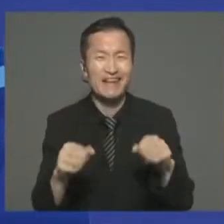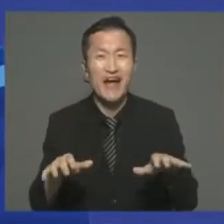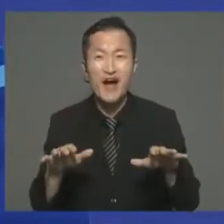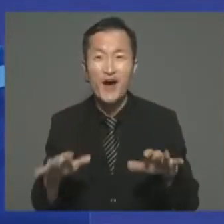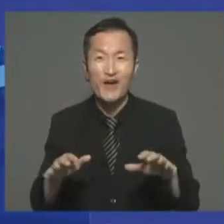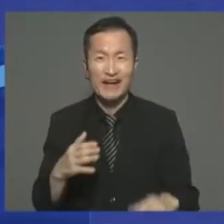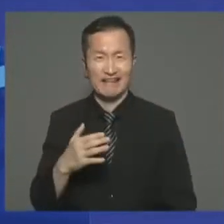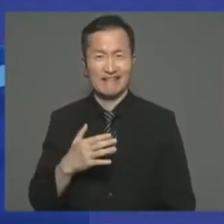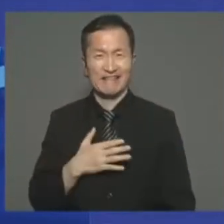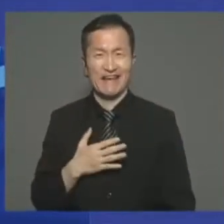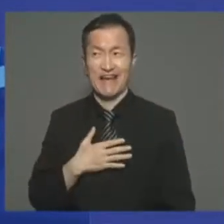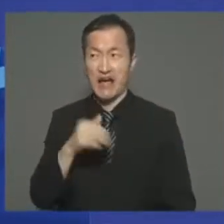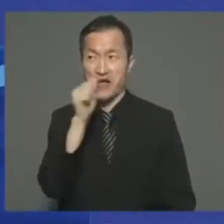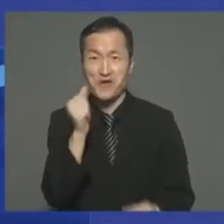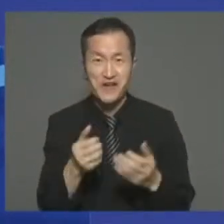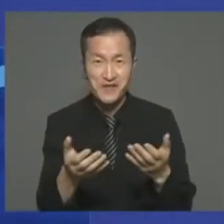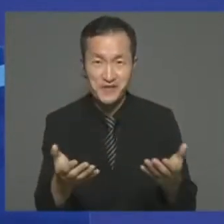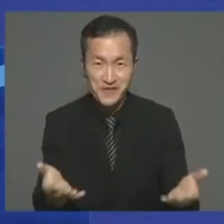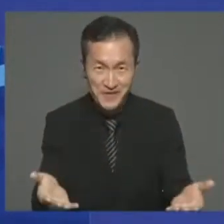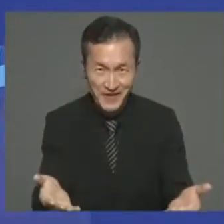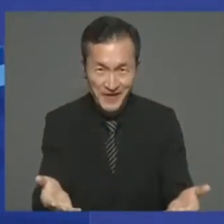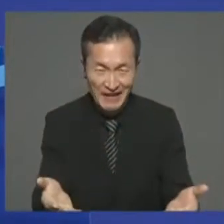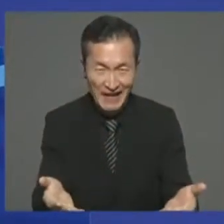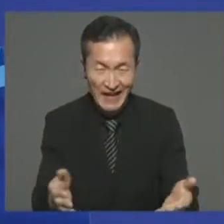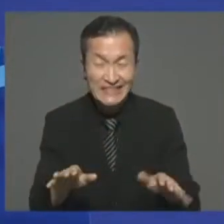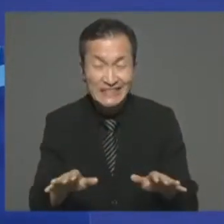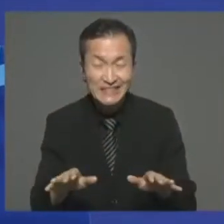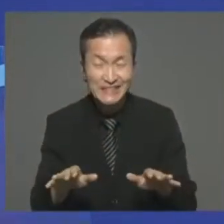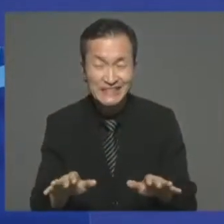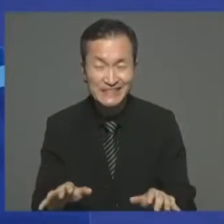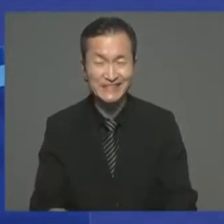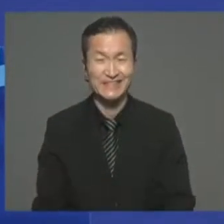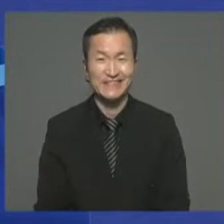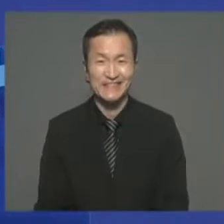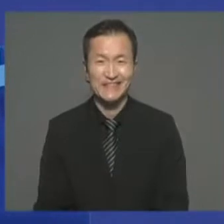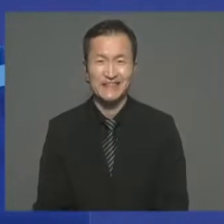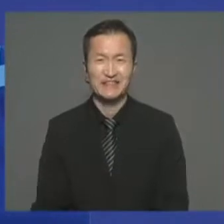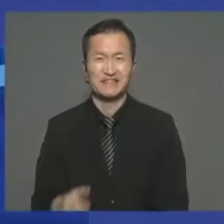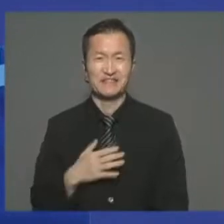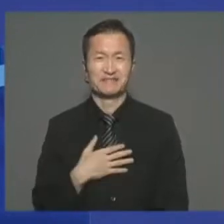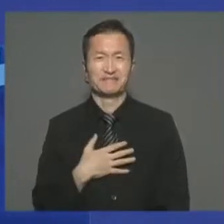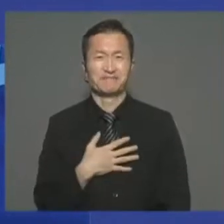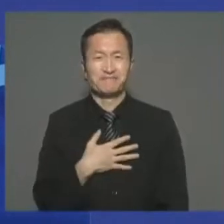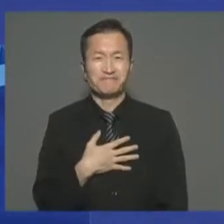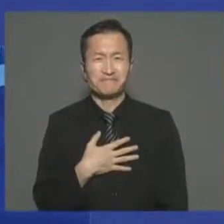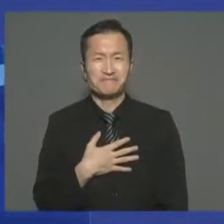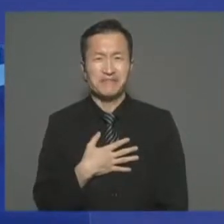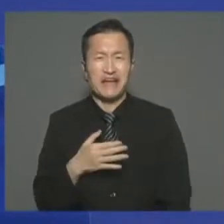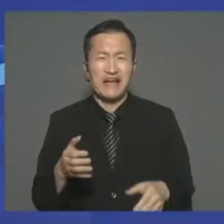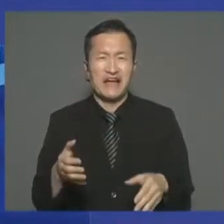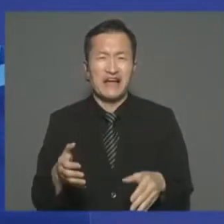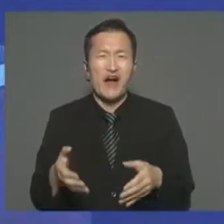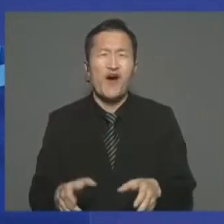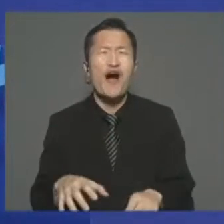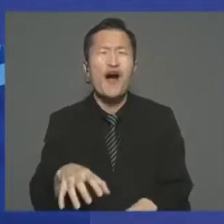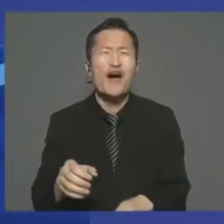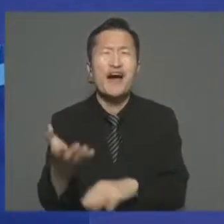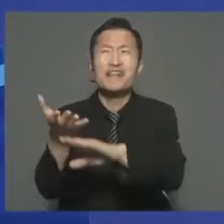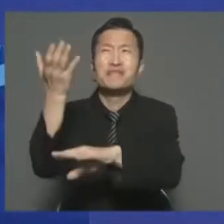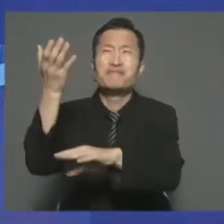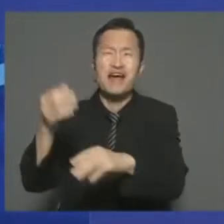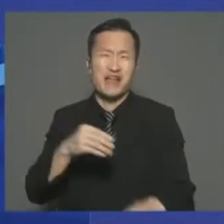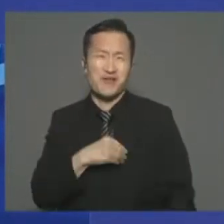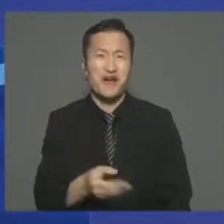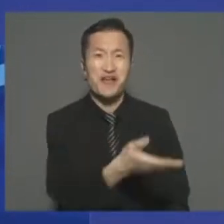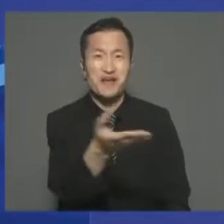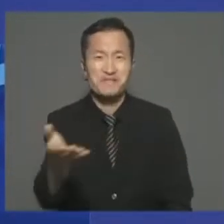박용진을 소개하고 인사드리는 이 시기에 이 시간에 고향의 선배님들 당원 동지 여러분